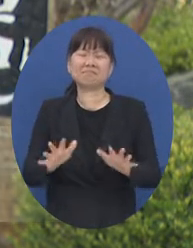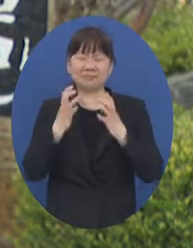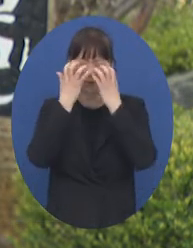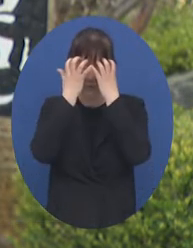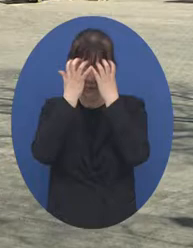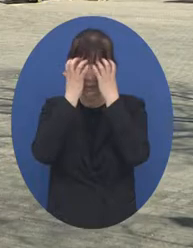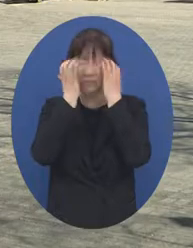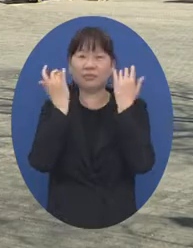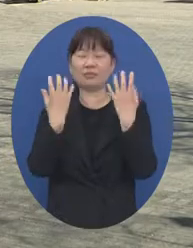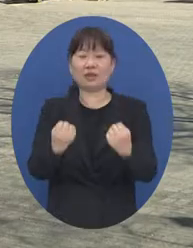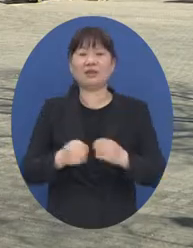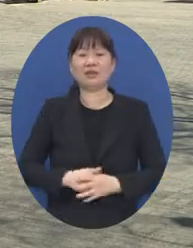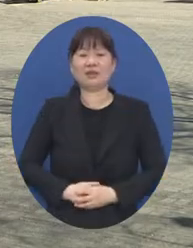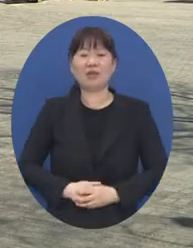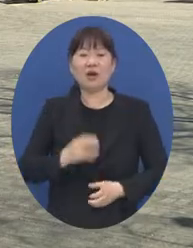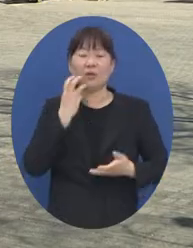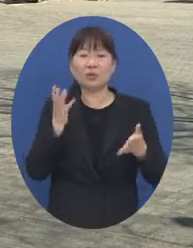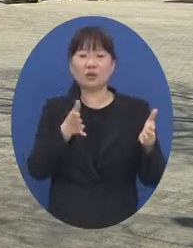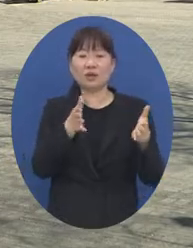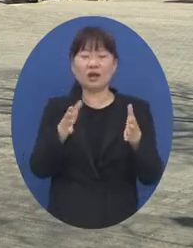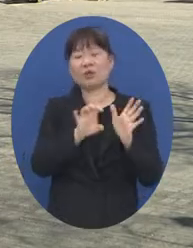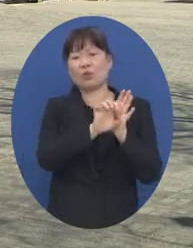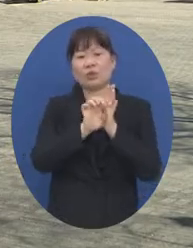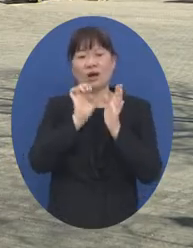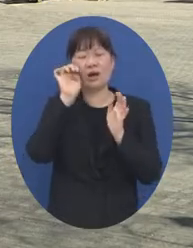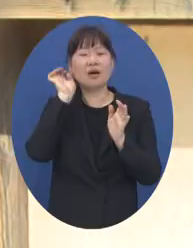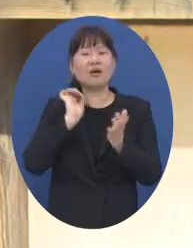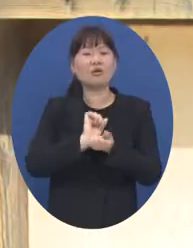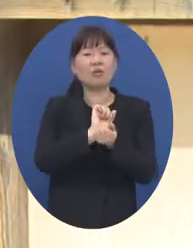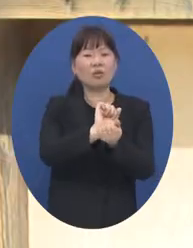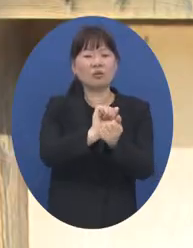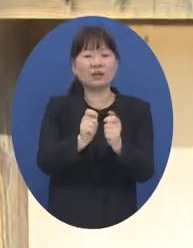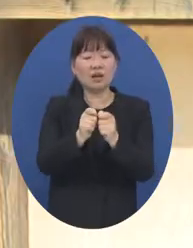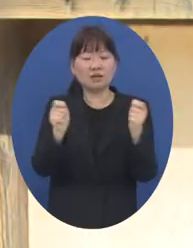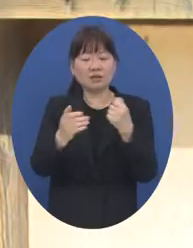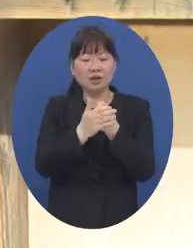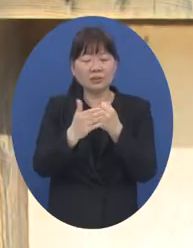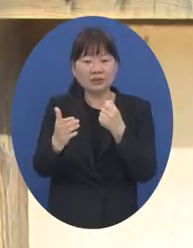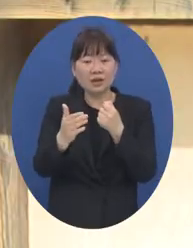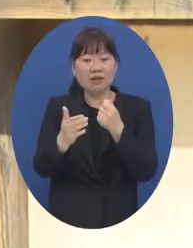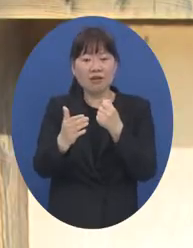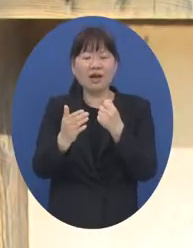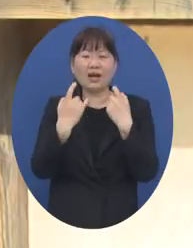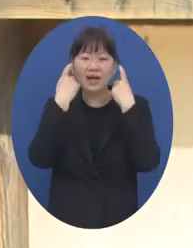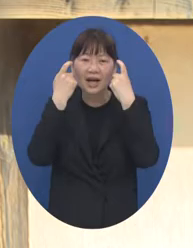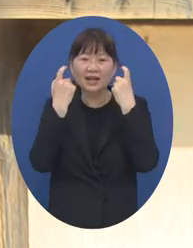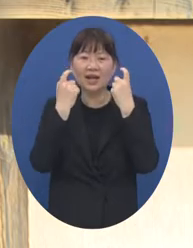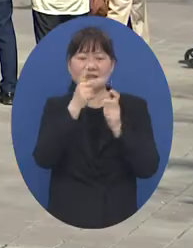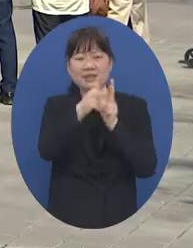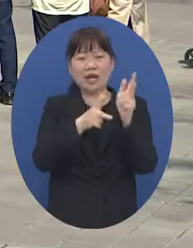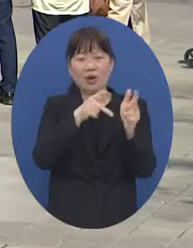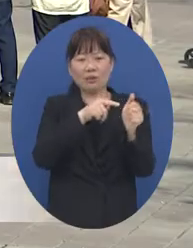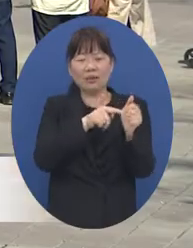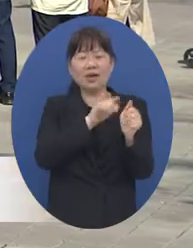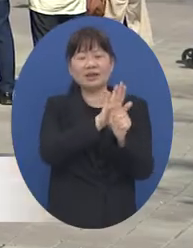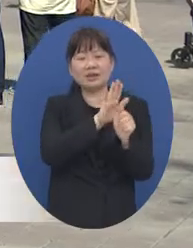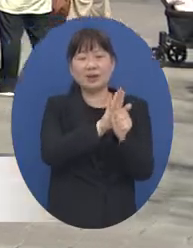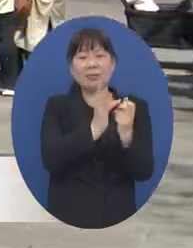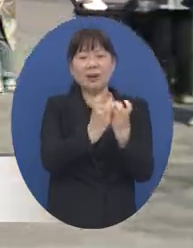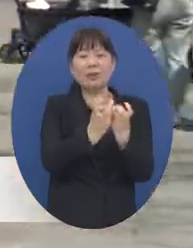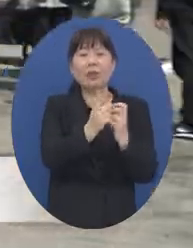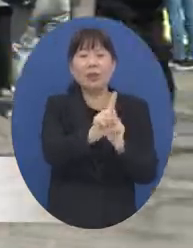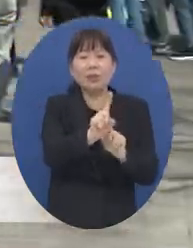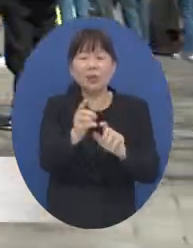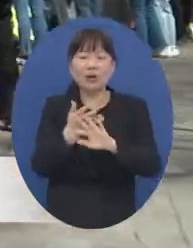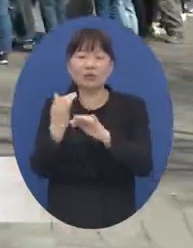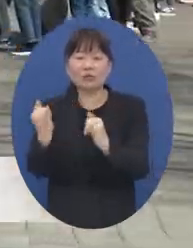시기라고 생각합니다. 경기도가 코로나19 장기화로 어려운 관광 업계를 돕기 위한 지원책을 마련했습니다. 외국인 관광객을